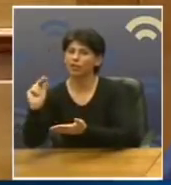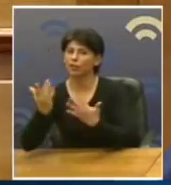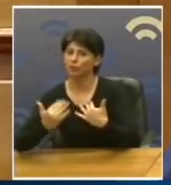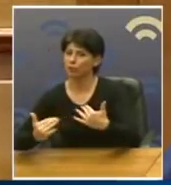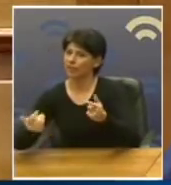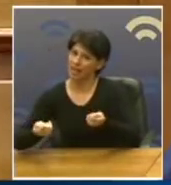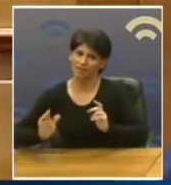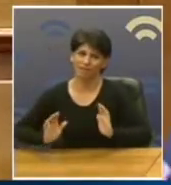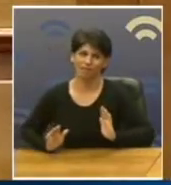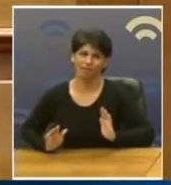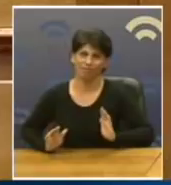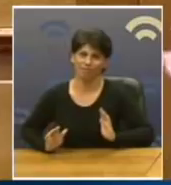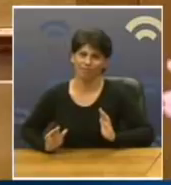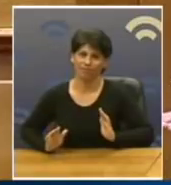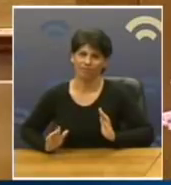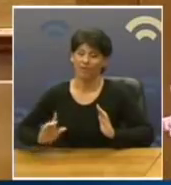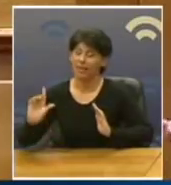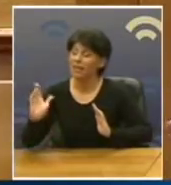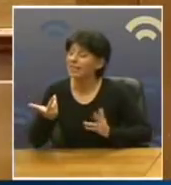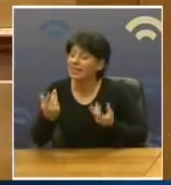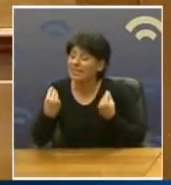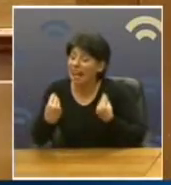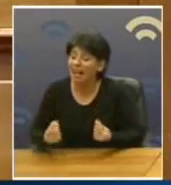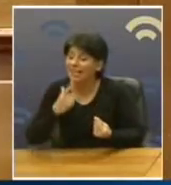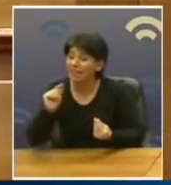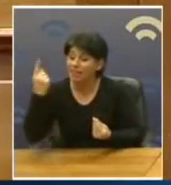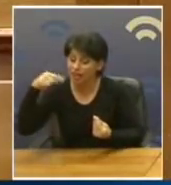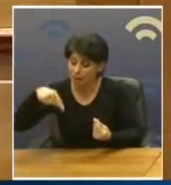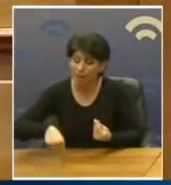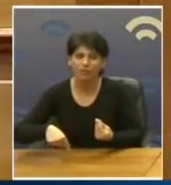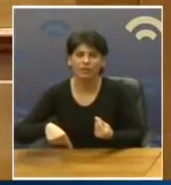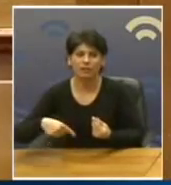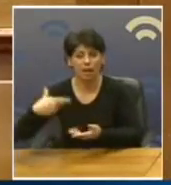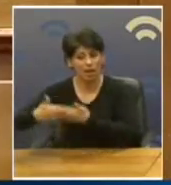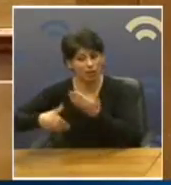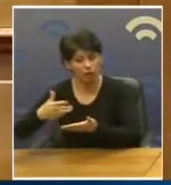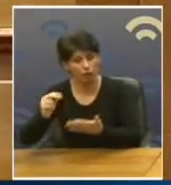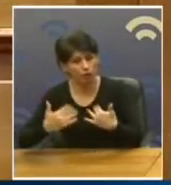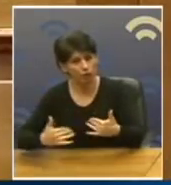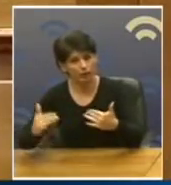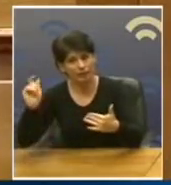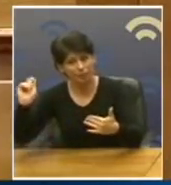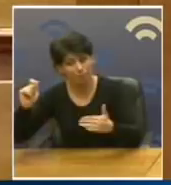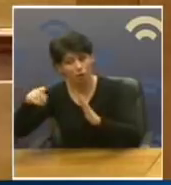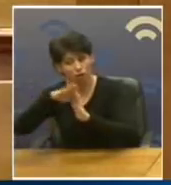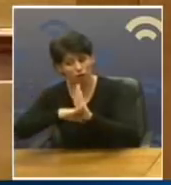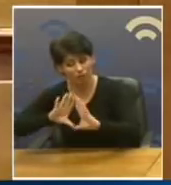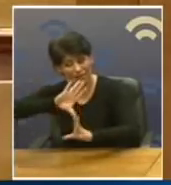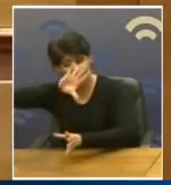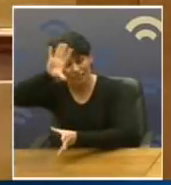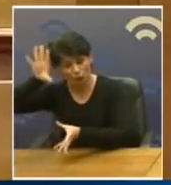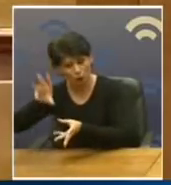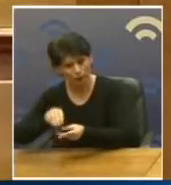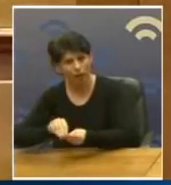κάνει. Ποια καλύτερη ευκαιρία λοιπόν από αυτή ως αναθεωρητική βουλή και ως πολιτικό σύστημα συνολικά